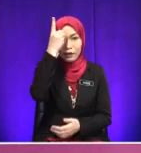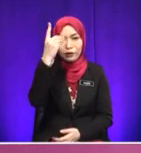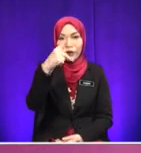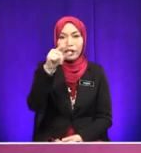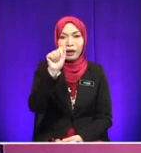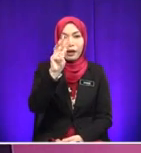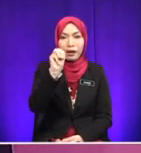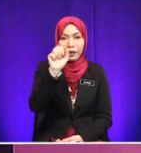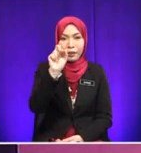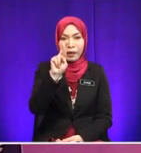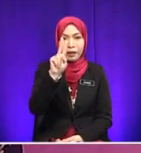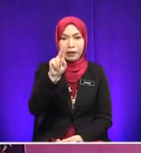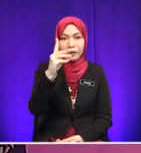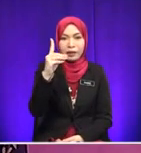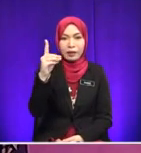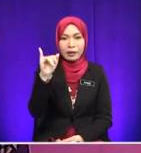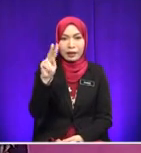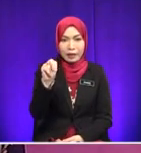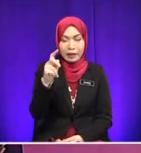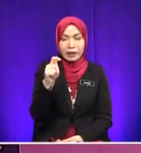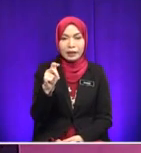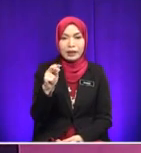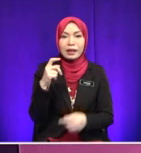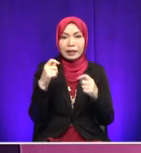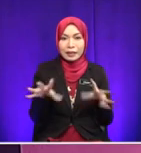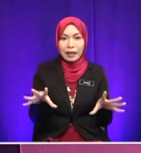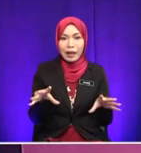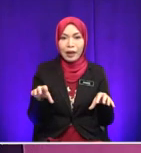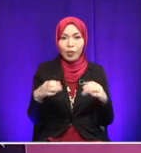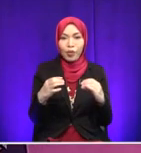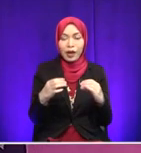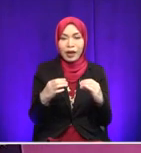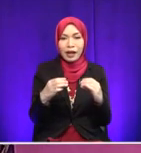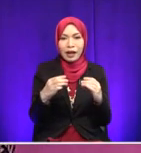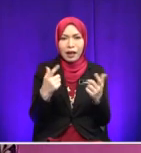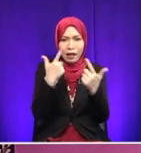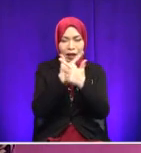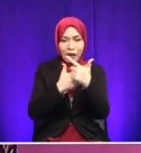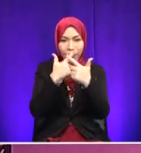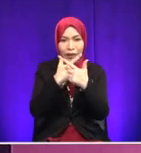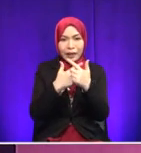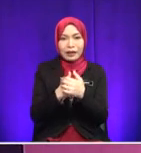telah mengadakan lawatan ke Republik Uzbekistan dan Kazakhstan. Jadi di sini kalau kita tengok